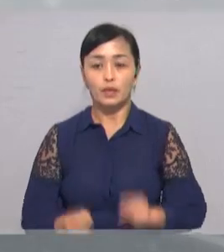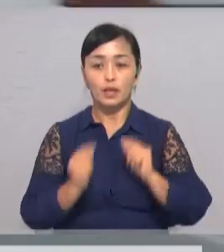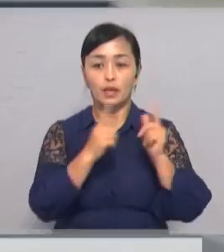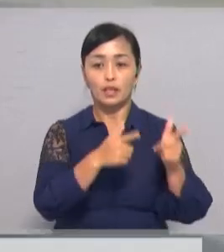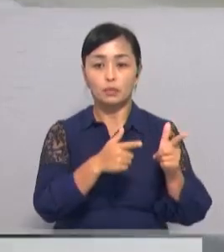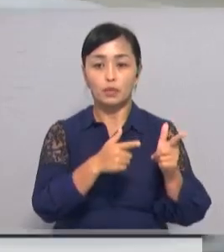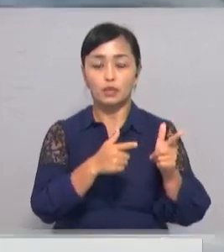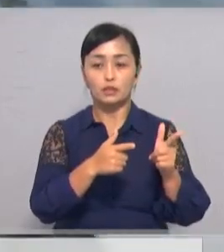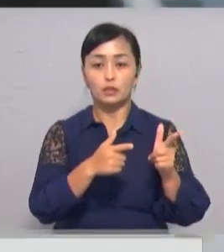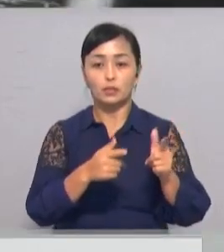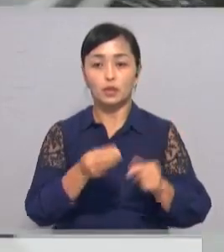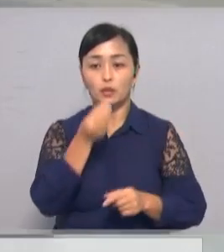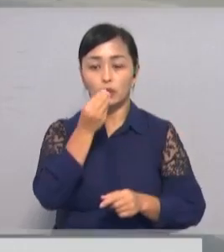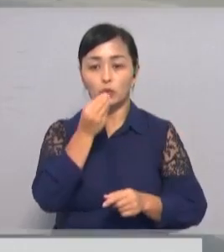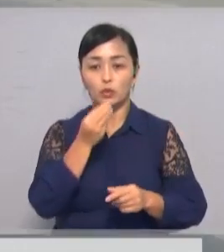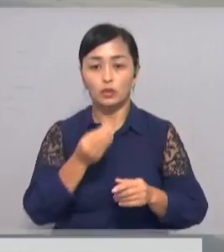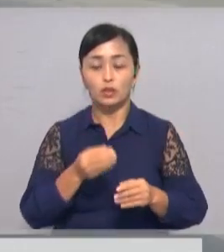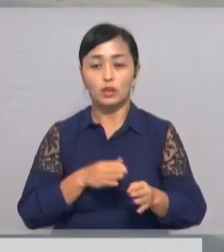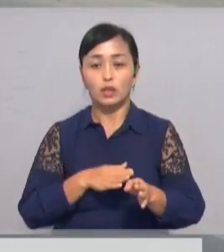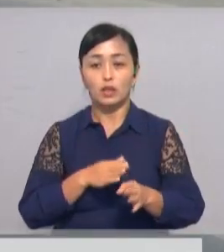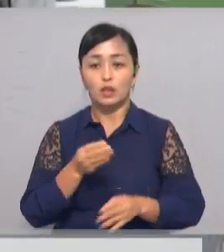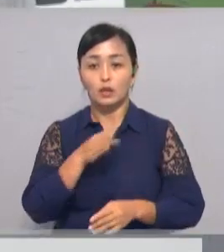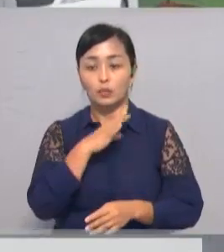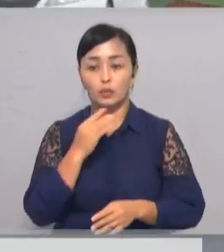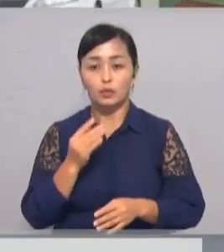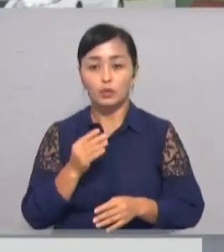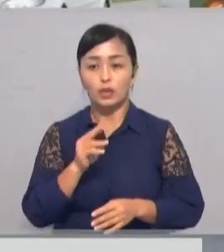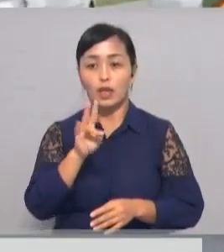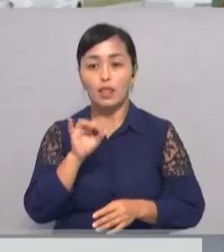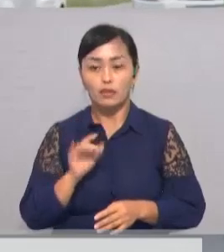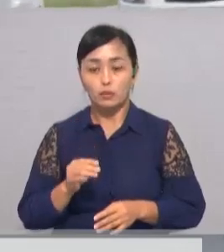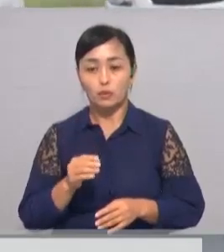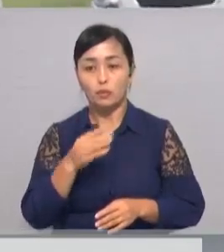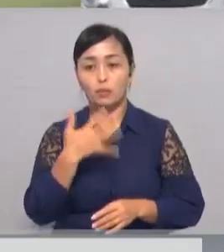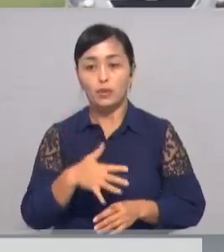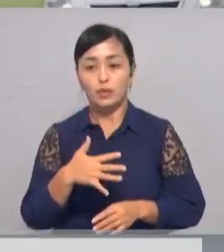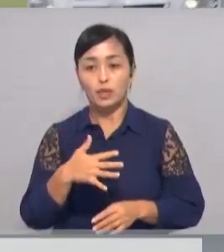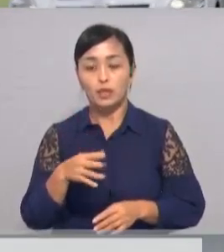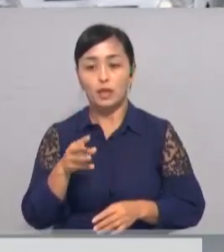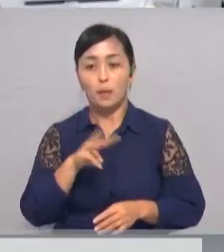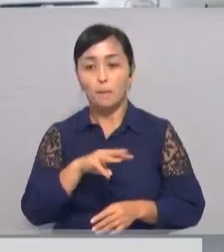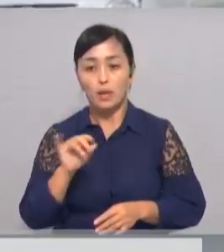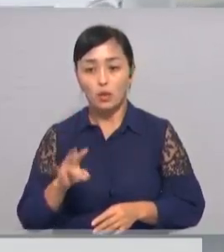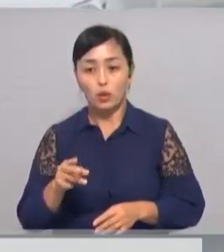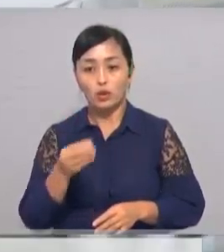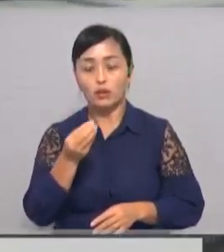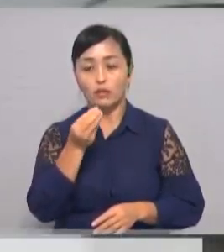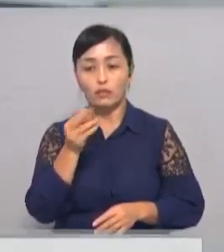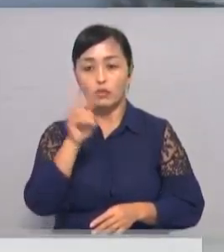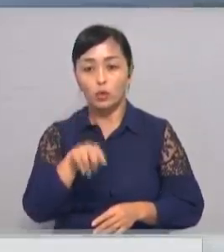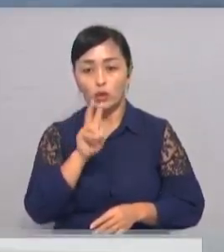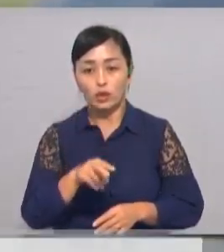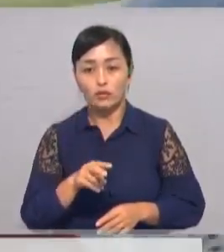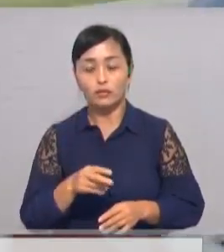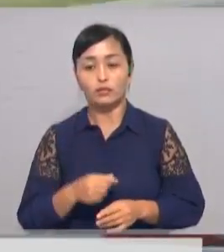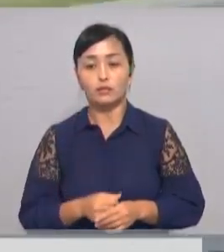Экспортируемые в этой отрасли продукты, в частности продукты нефтепереработки на сумму 50 миллионов долларов, продукты питания на сумму 15